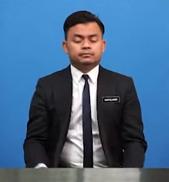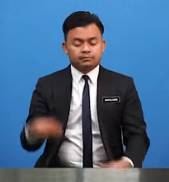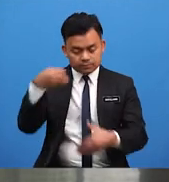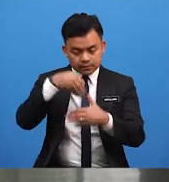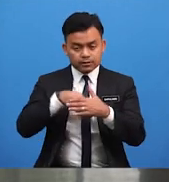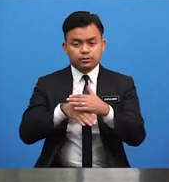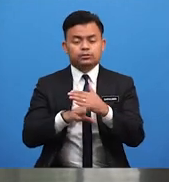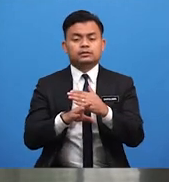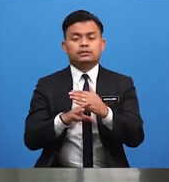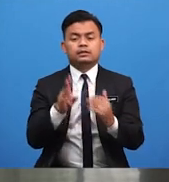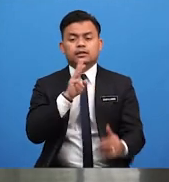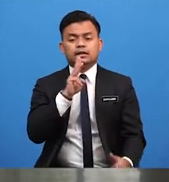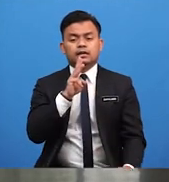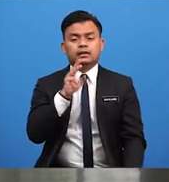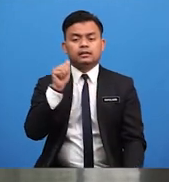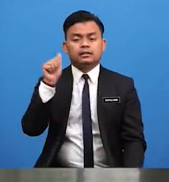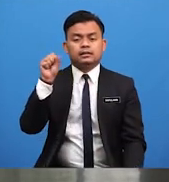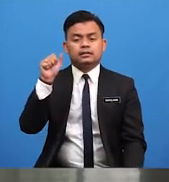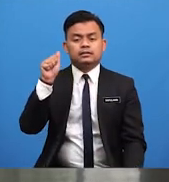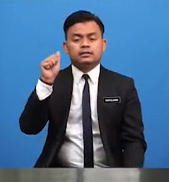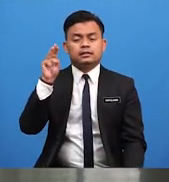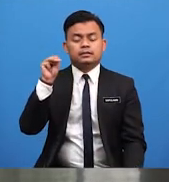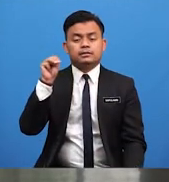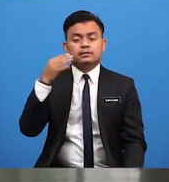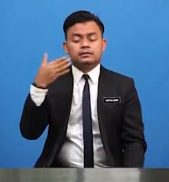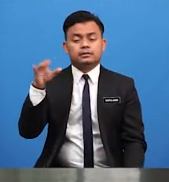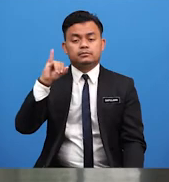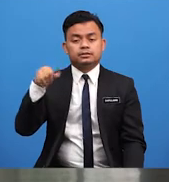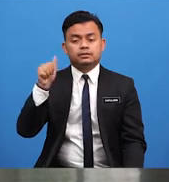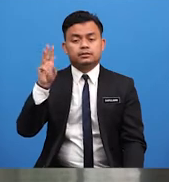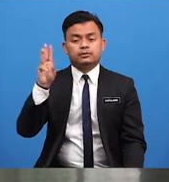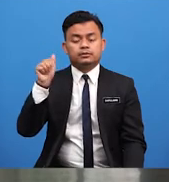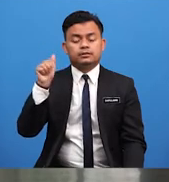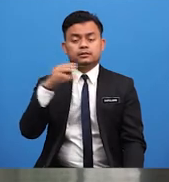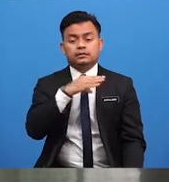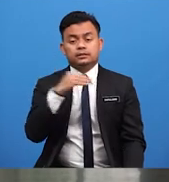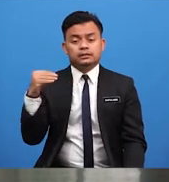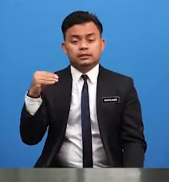gula melaka ke dalam bahan yang ditumis.